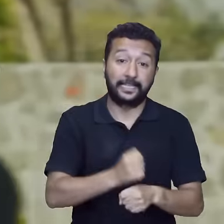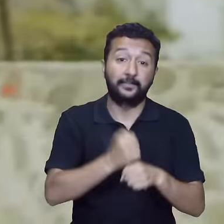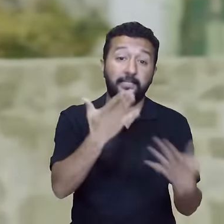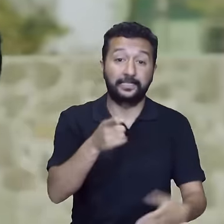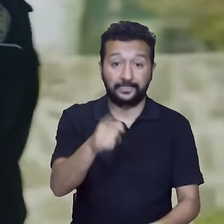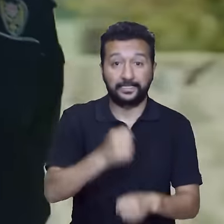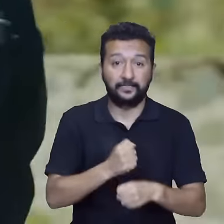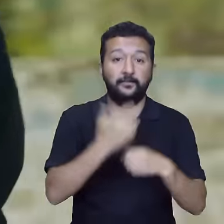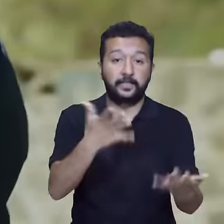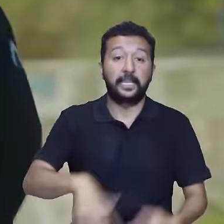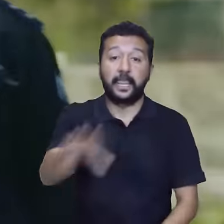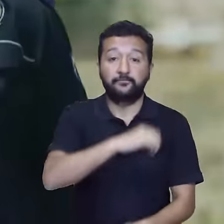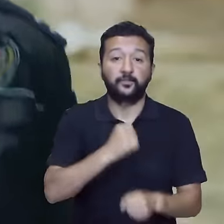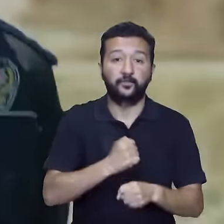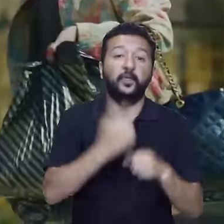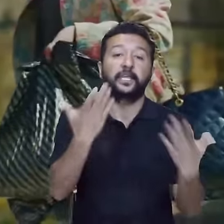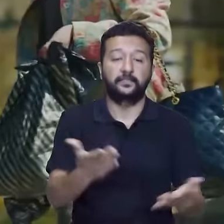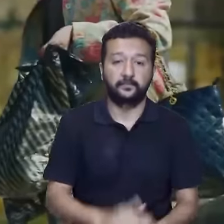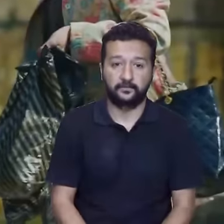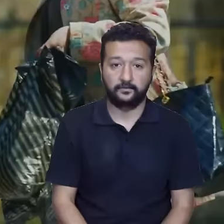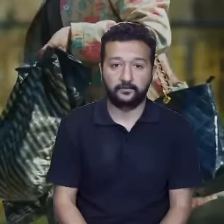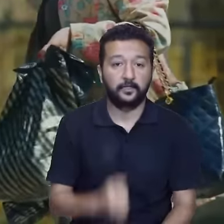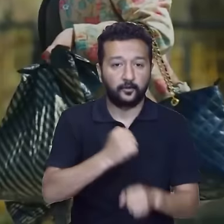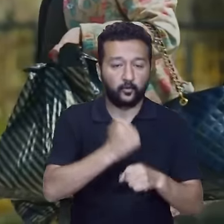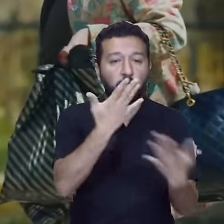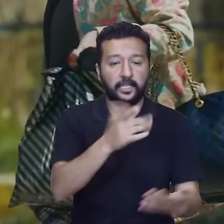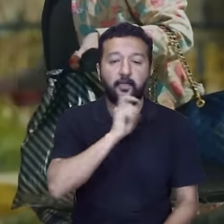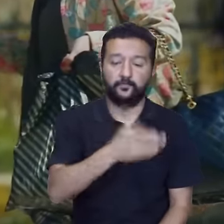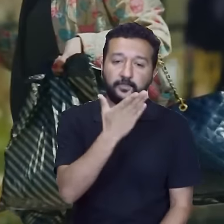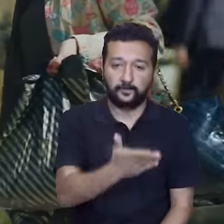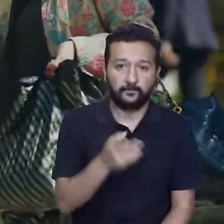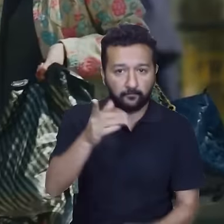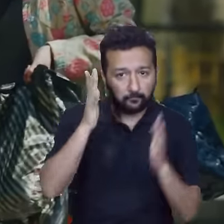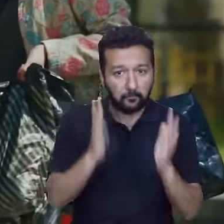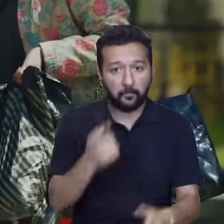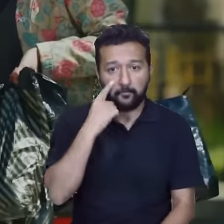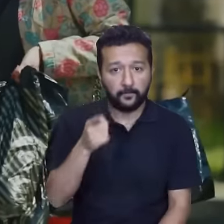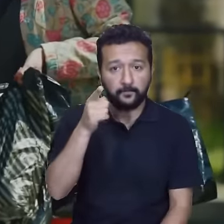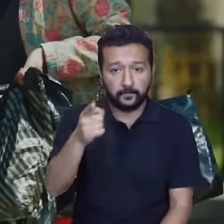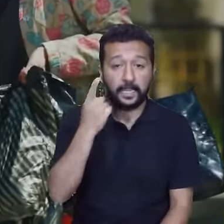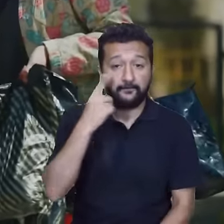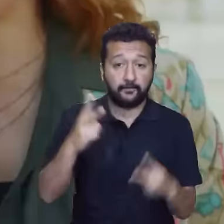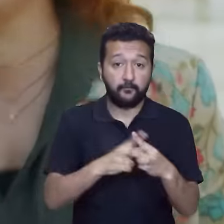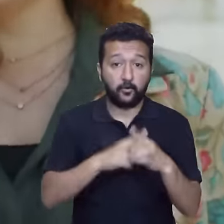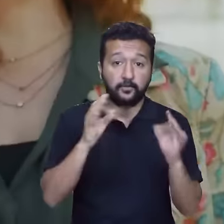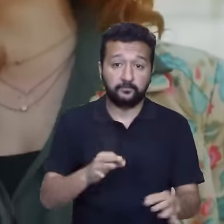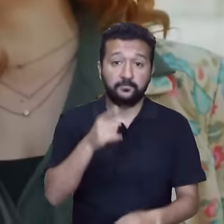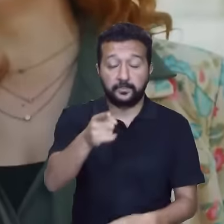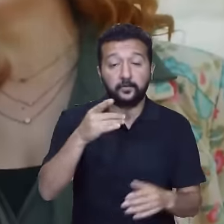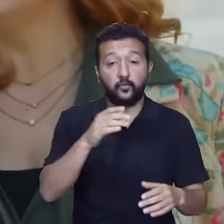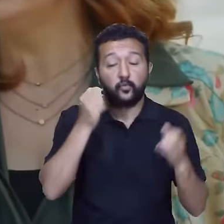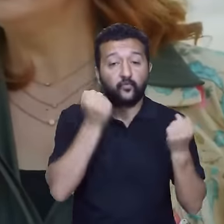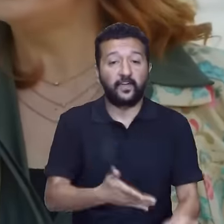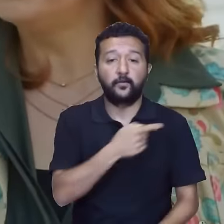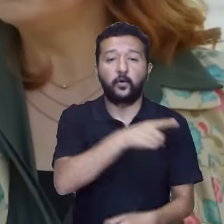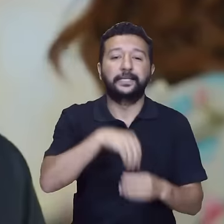günaydın. Sana da günaydın. Hepinize günaydın. Günaydın Hulusi amca. Pes vallahi pes devletin polisini bile bezdirmişsin.